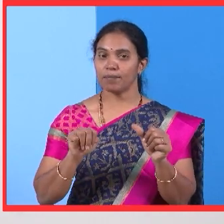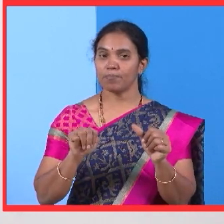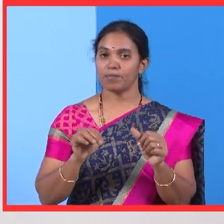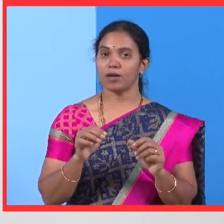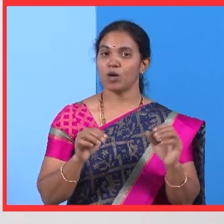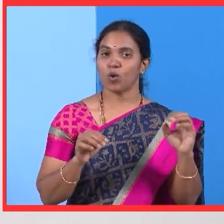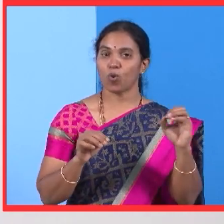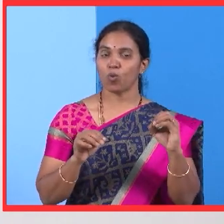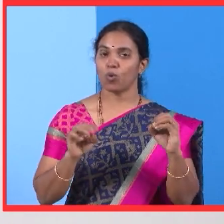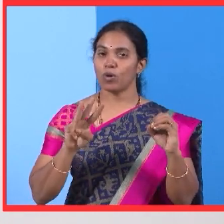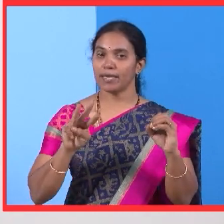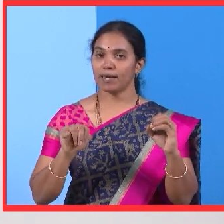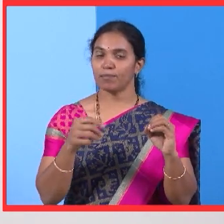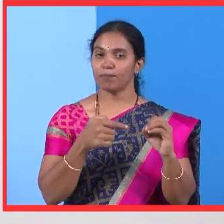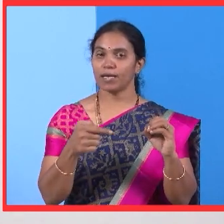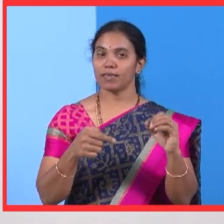மைனஸ் ஓஏ.